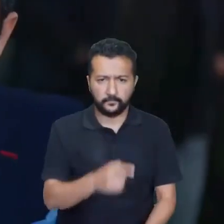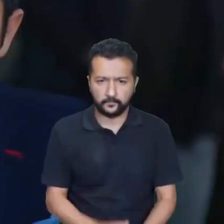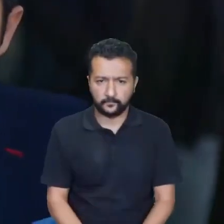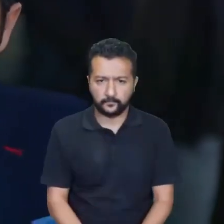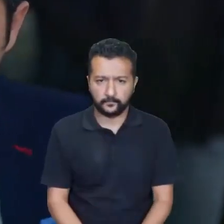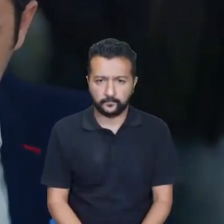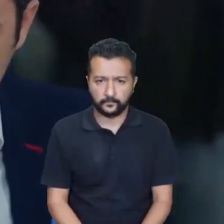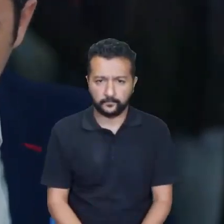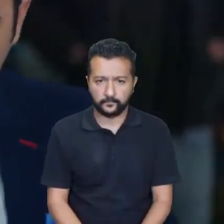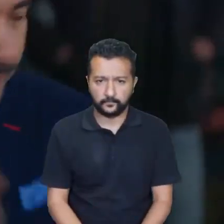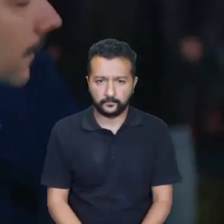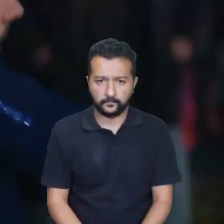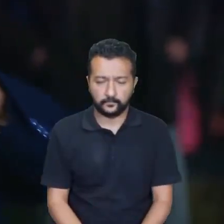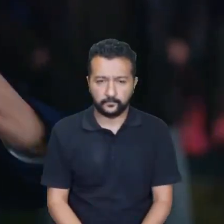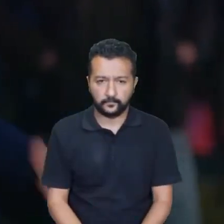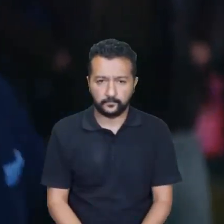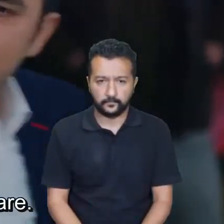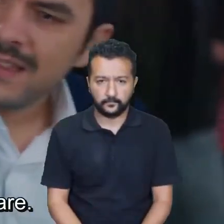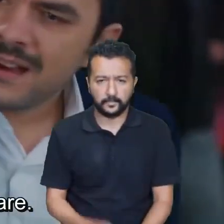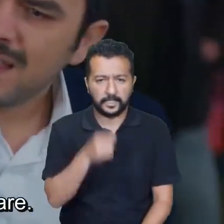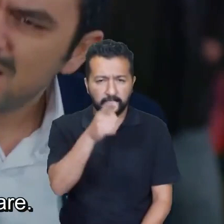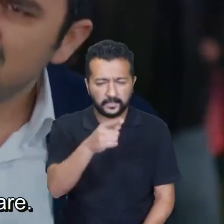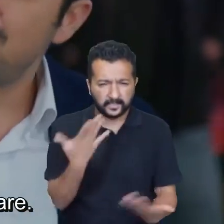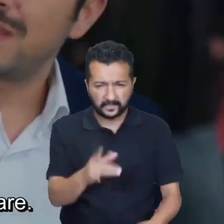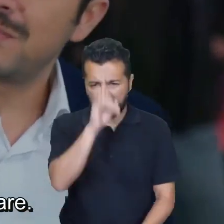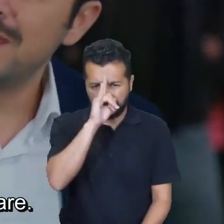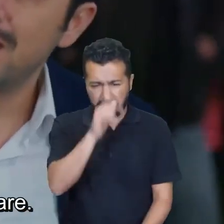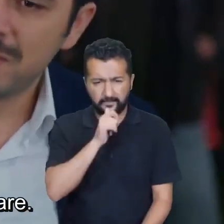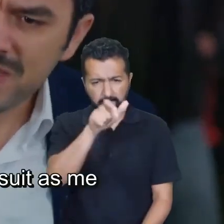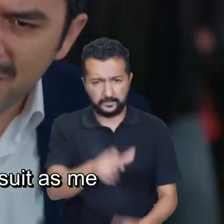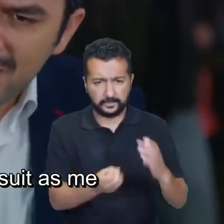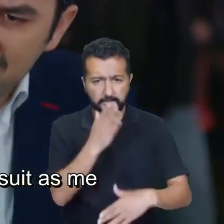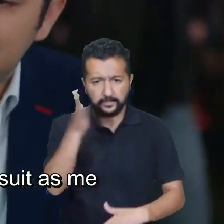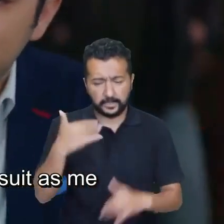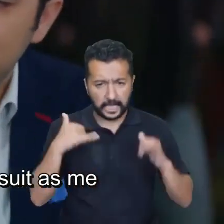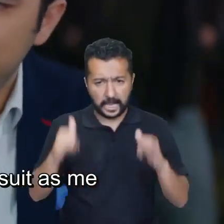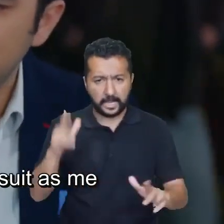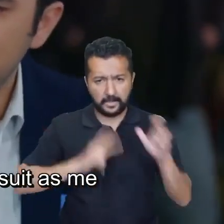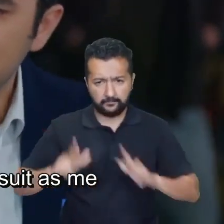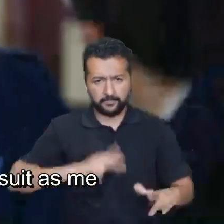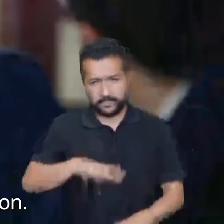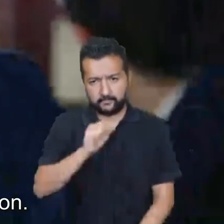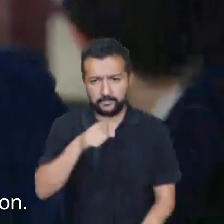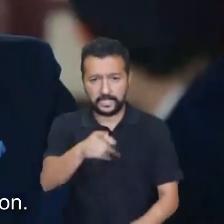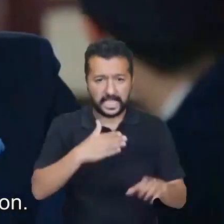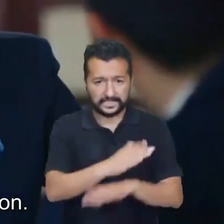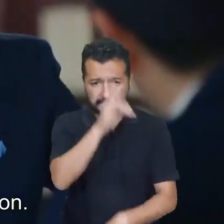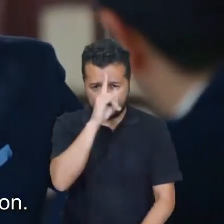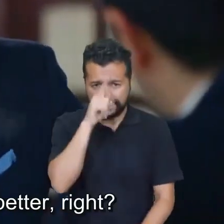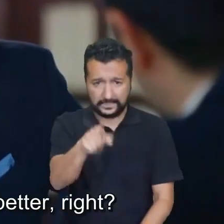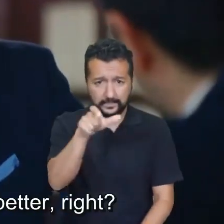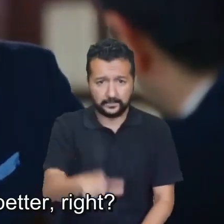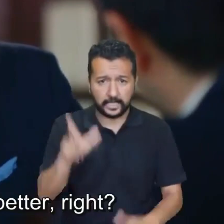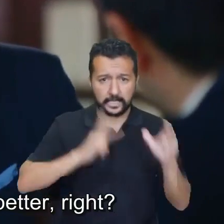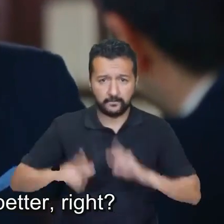geldi. Bakkalla aynı takımı giymişler. Ya sen ne kadar kıskanç bir adamsın ya. Gitmişsin benimle aynı takım elbiseyi almışsın. Asıl kıskanç sensin